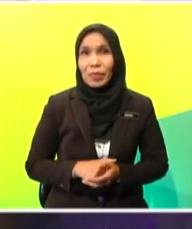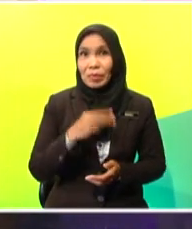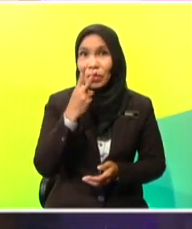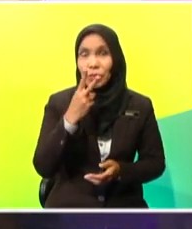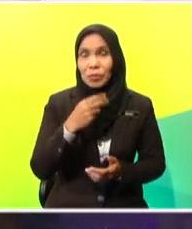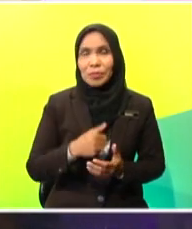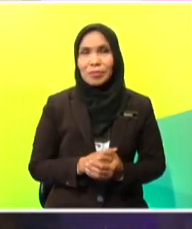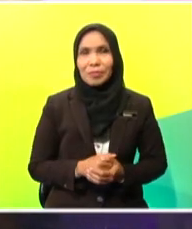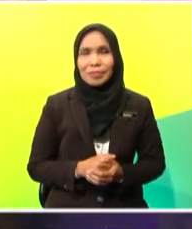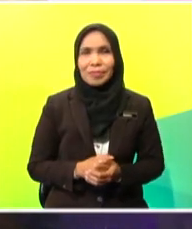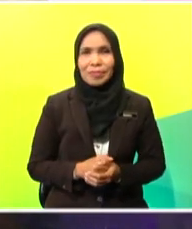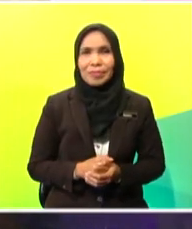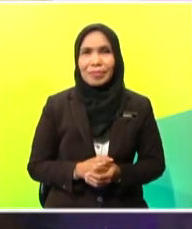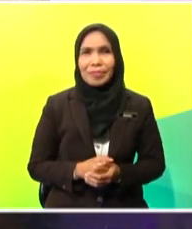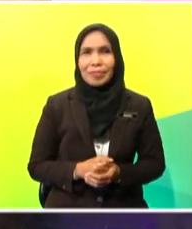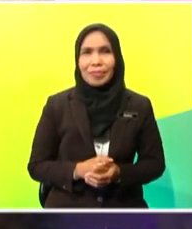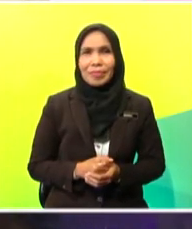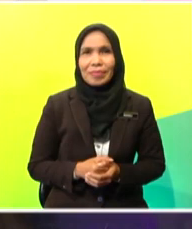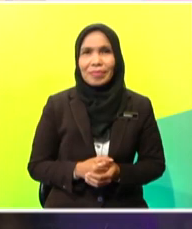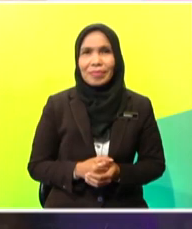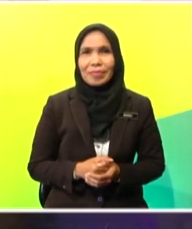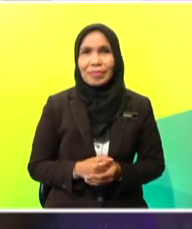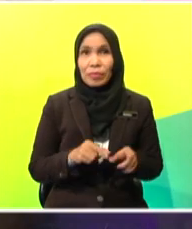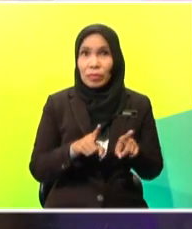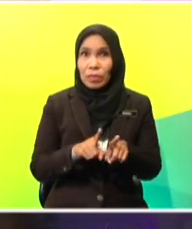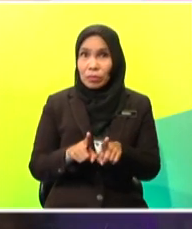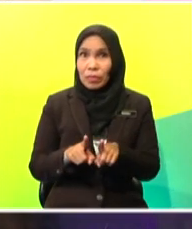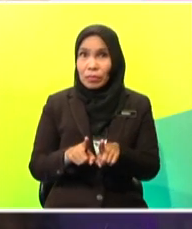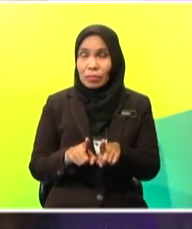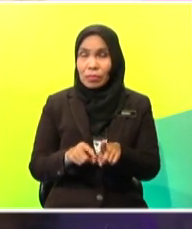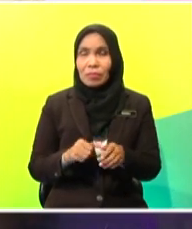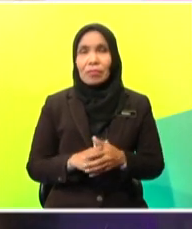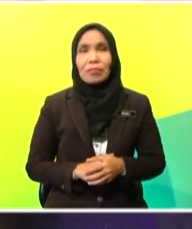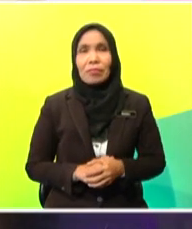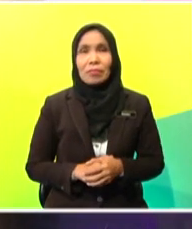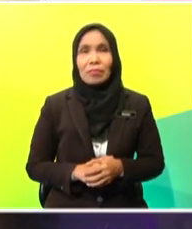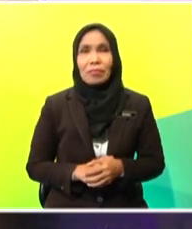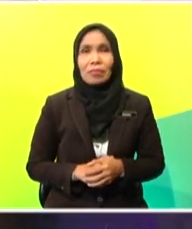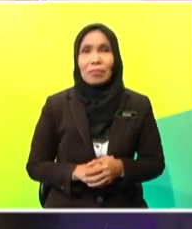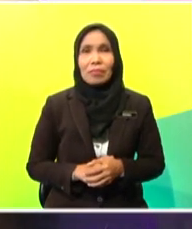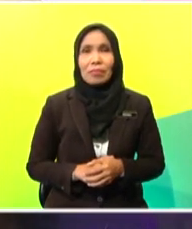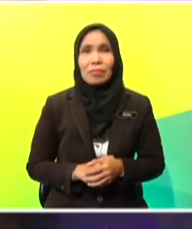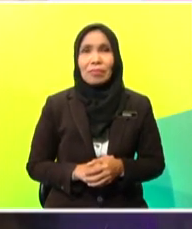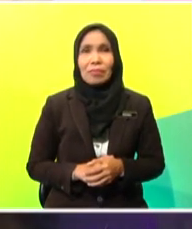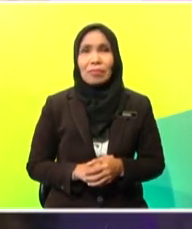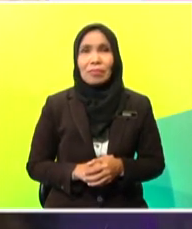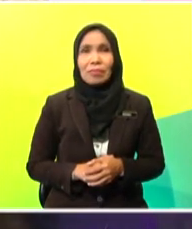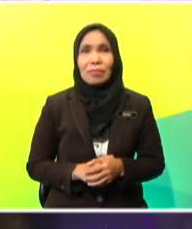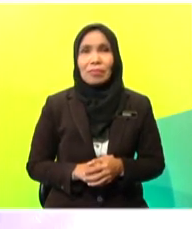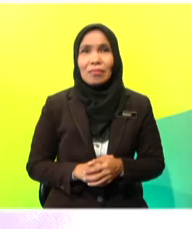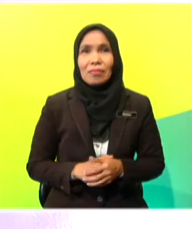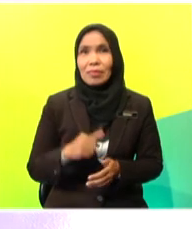tuh di macam samudra dengan angkat Kak Lina tengok dekat screen Tuh kan